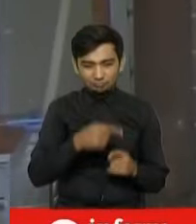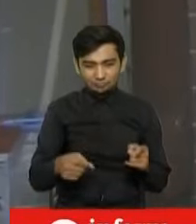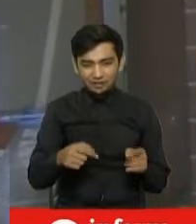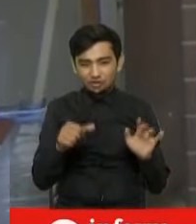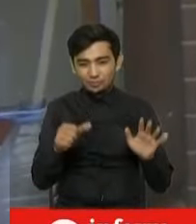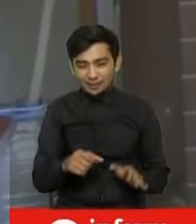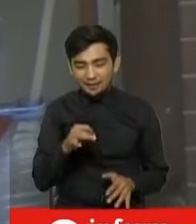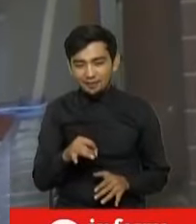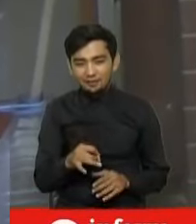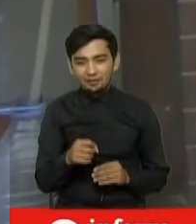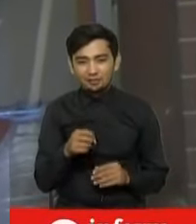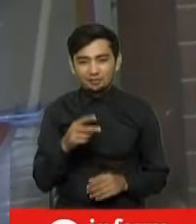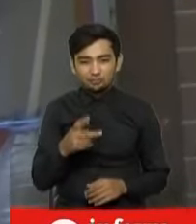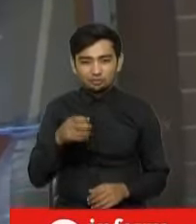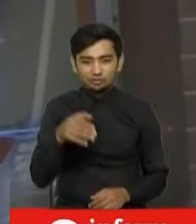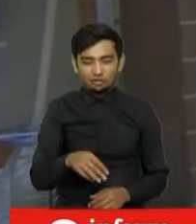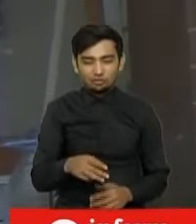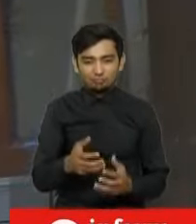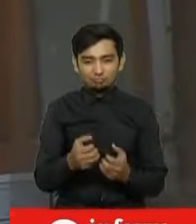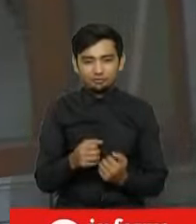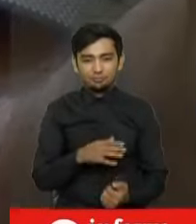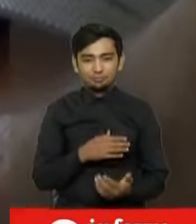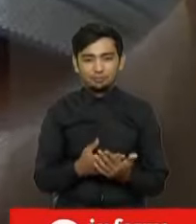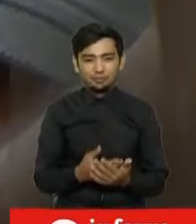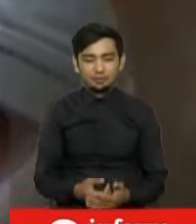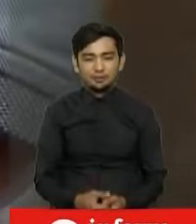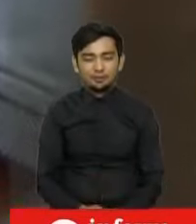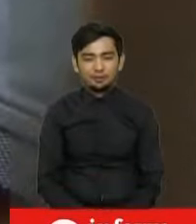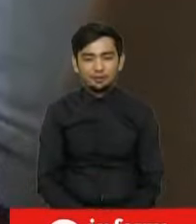около 200 тысяч тенге. Ануар Амангельдинов, Влад Шишко, Информбюро.